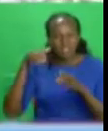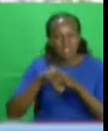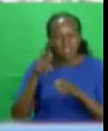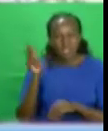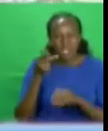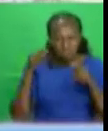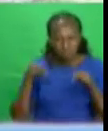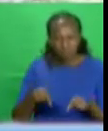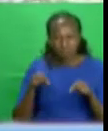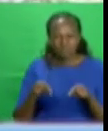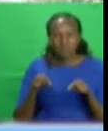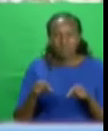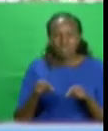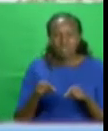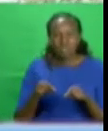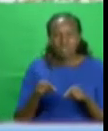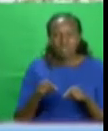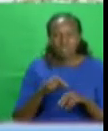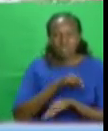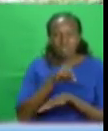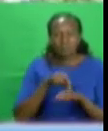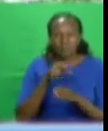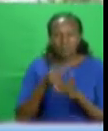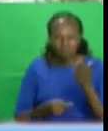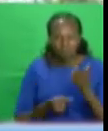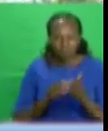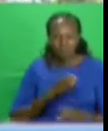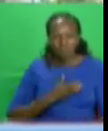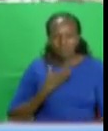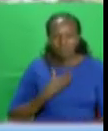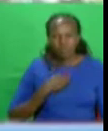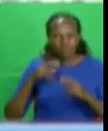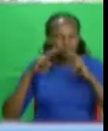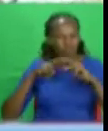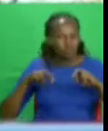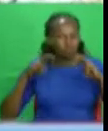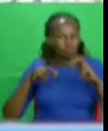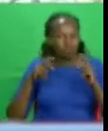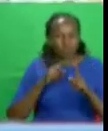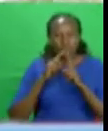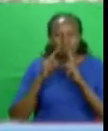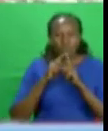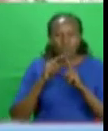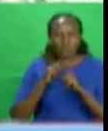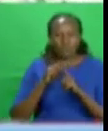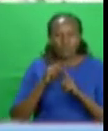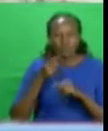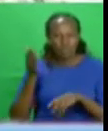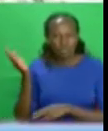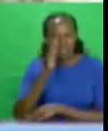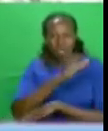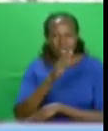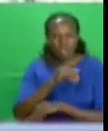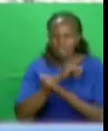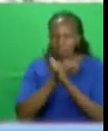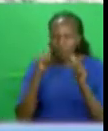am calling upon the cohesion, National Cohesion Commission to investigate matamshi ya Nkaisery. Mchana ni mtu